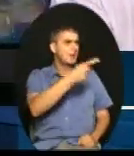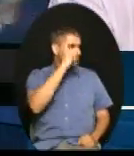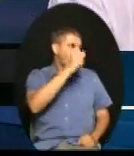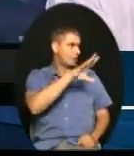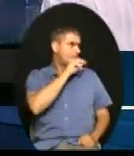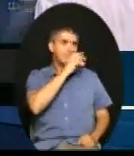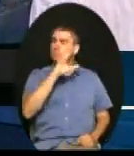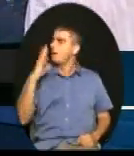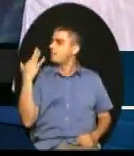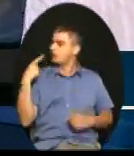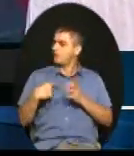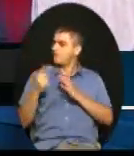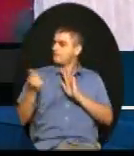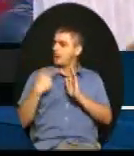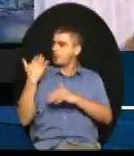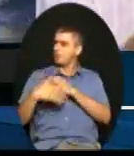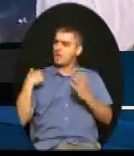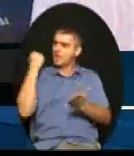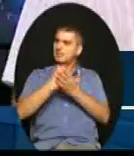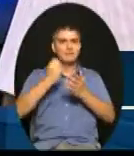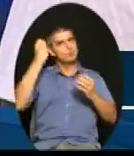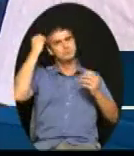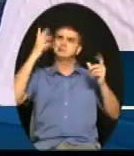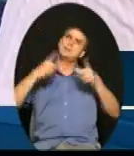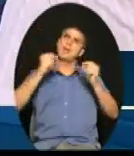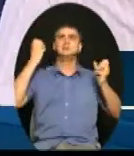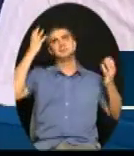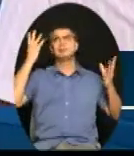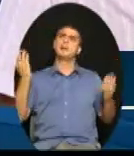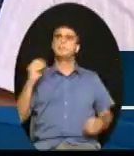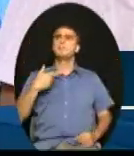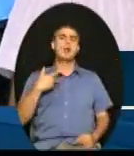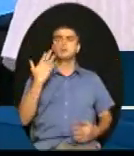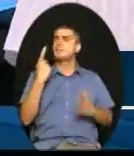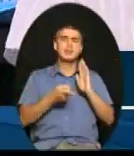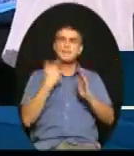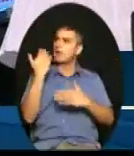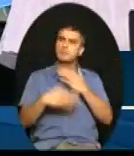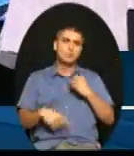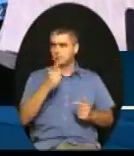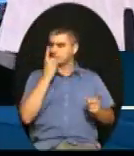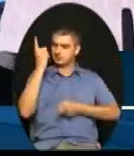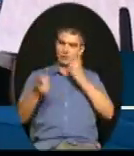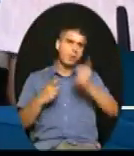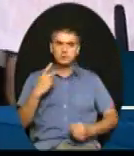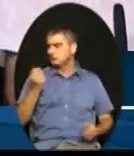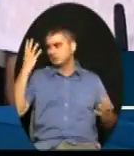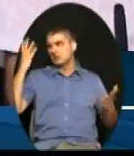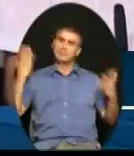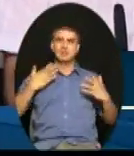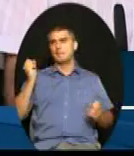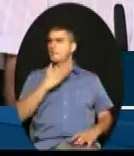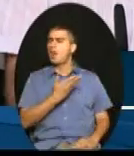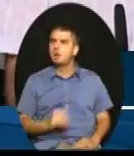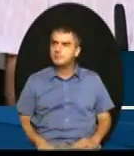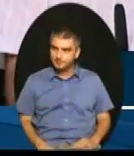בשנה האחרונה, לא מוסי, התקפנו את רצועת עזה, סתם ככה קיבל לנו. ומתי בפעם האחרונה, הם ירו עלינו קסמים, סתם ככה קיבל